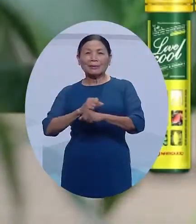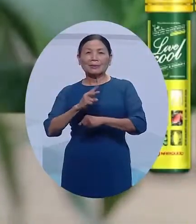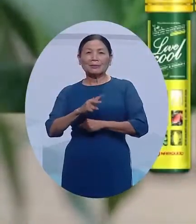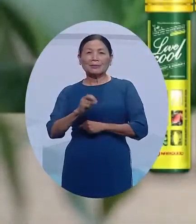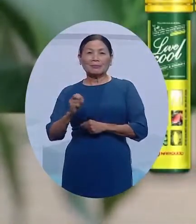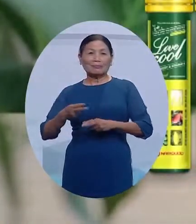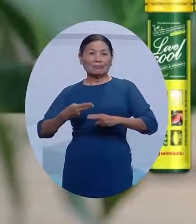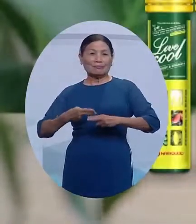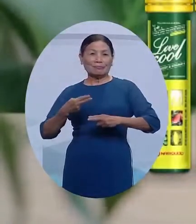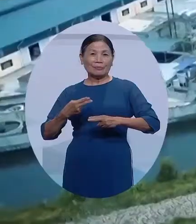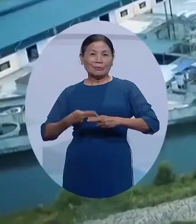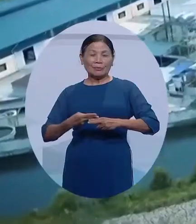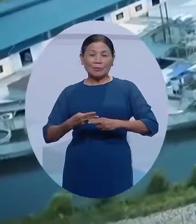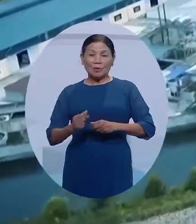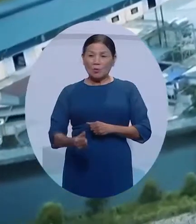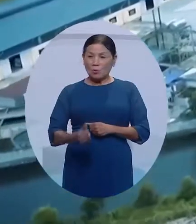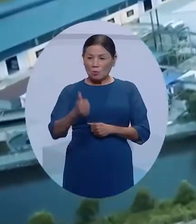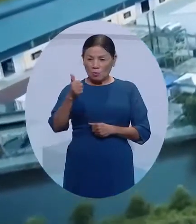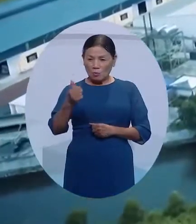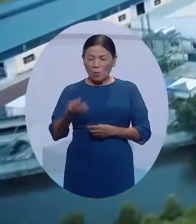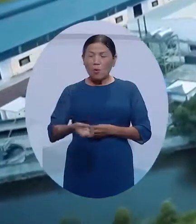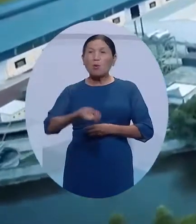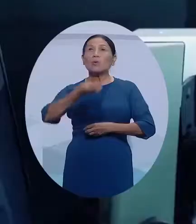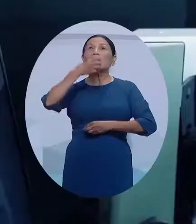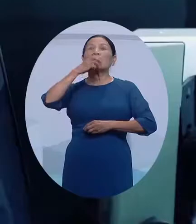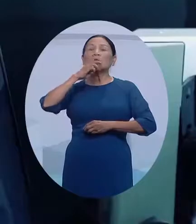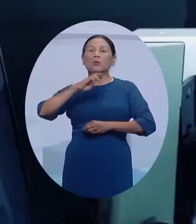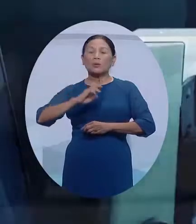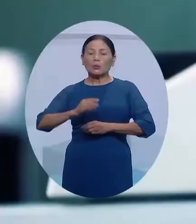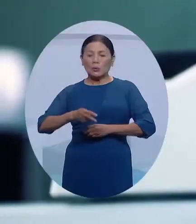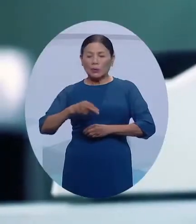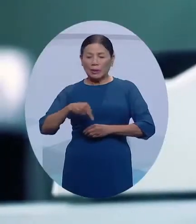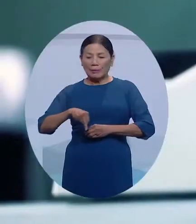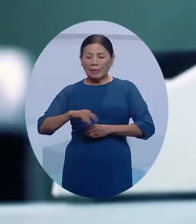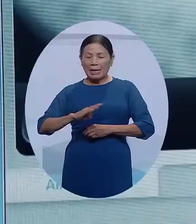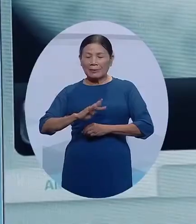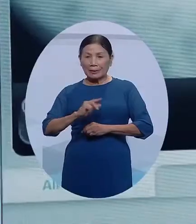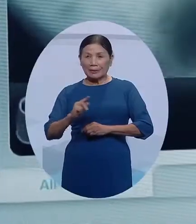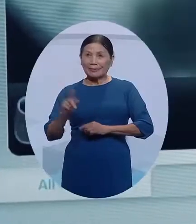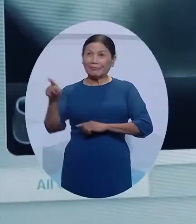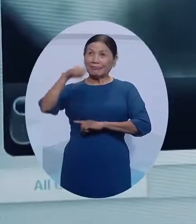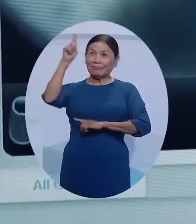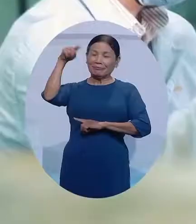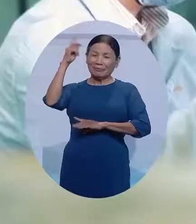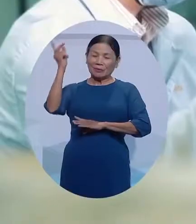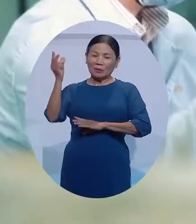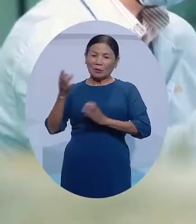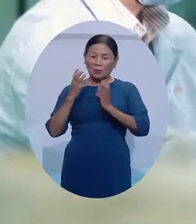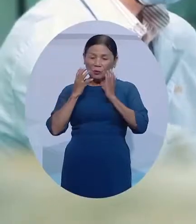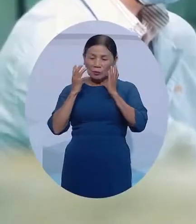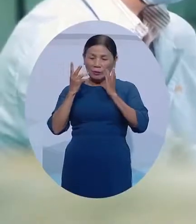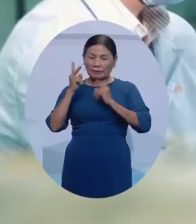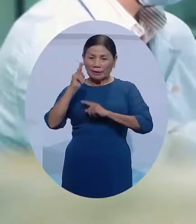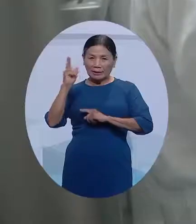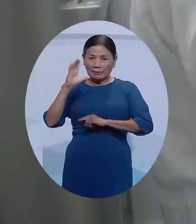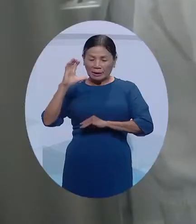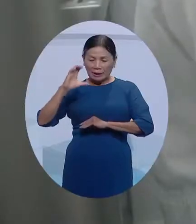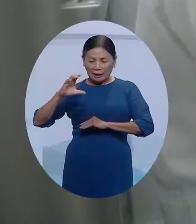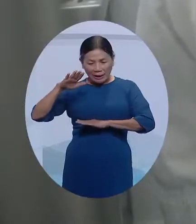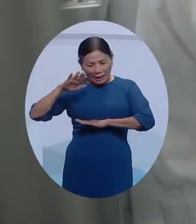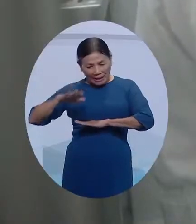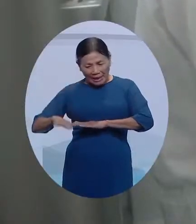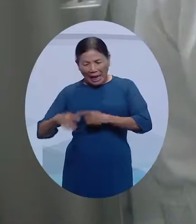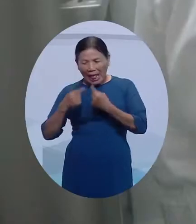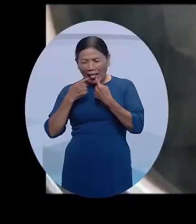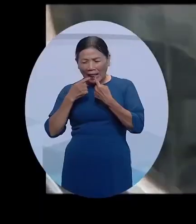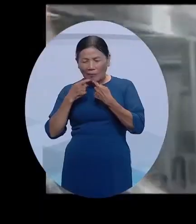với danh hiệu sản phẩm số 1 trong dòng sủi thanh nhiệt thảo dược. Với thành phần thảo dược và vitamin C, sản phẩm hỗ trợ giảm triệu chứng, nhiệt